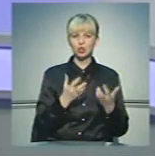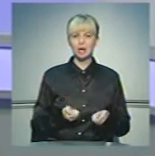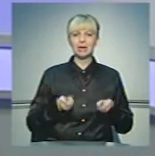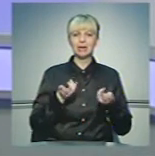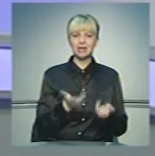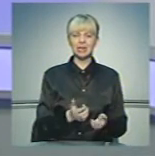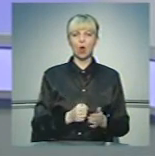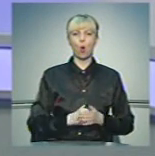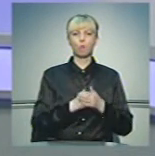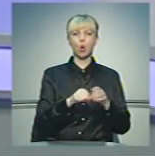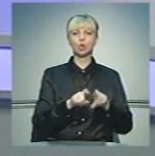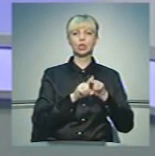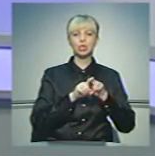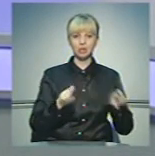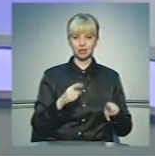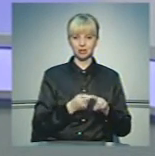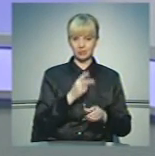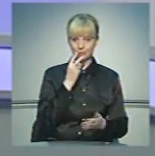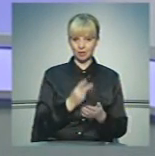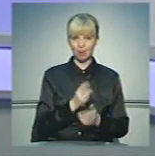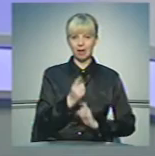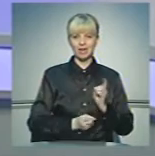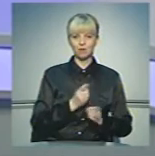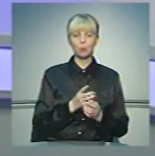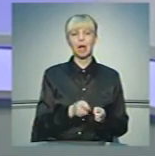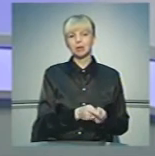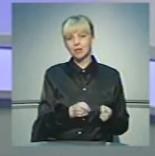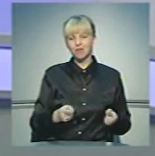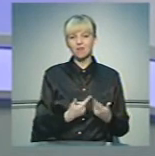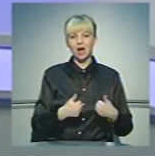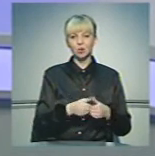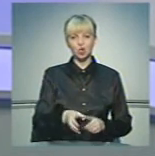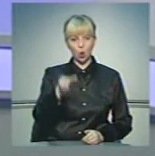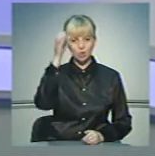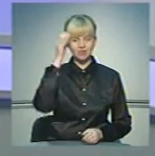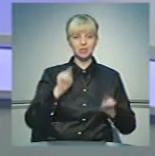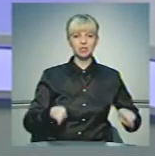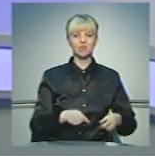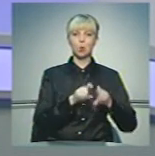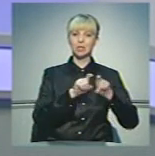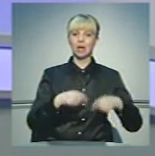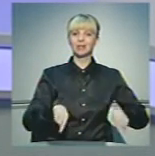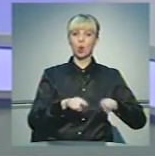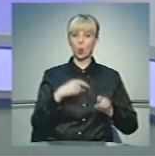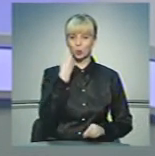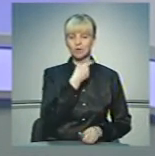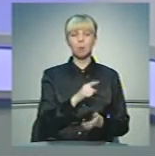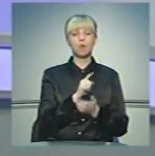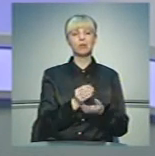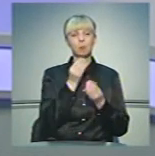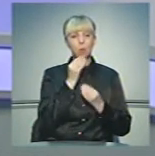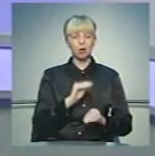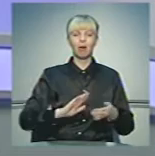кілька опорних шкіл. Це передбачено реформою, яка триває в галузі освіти. Створення закладів такого типу має